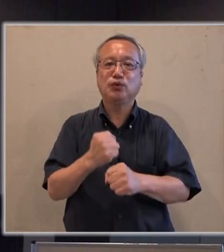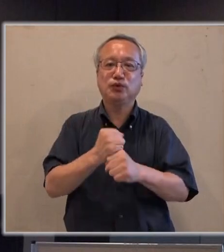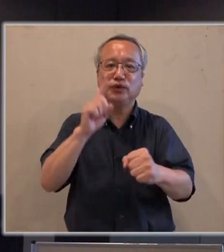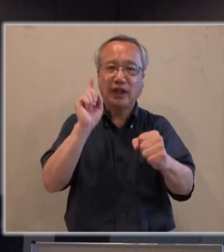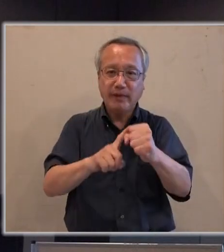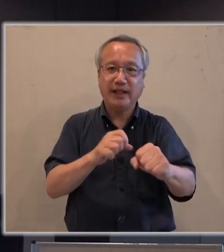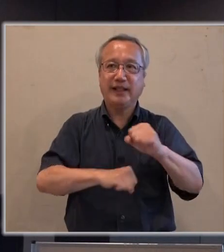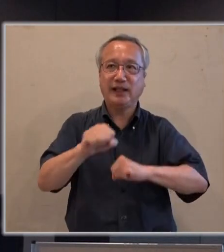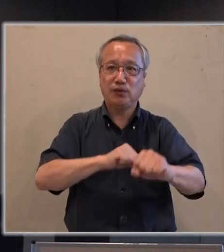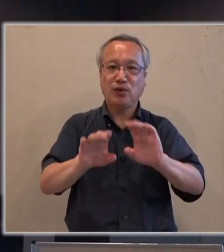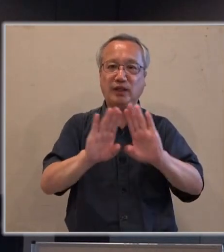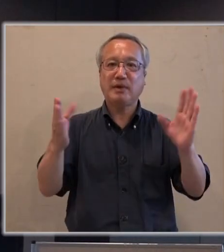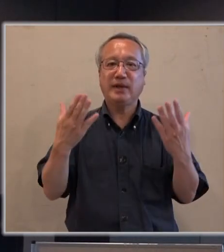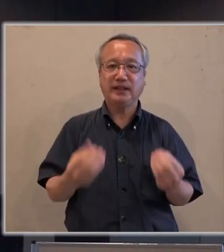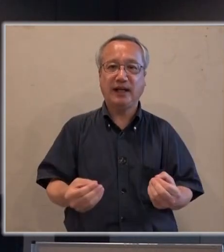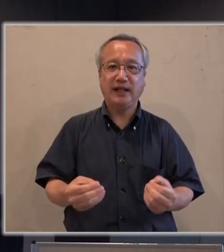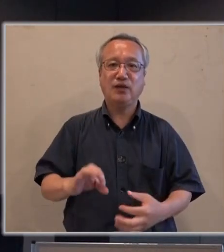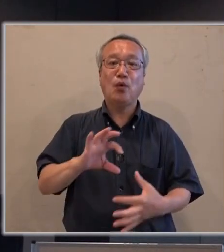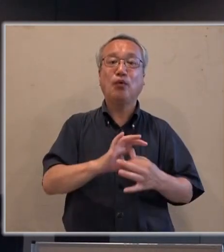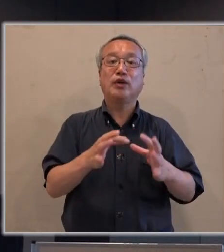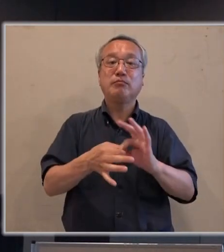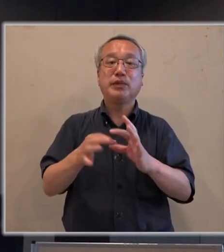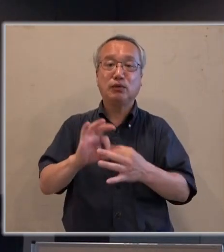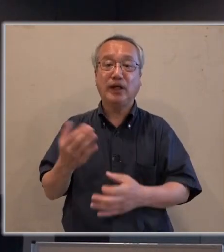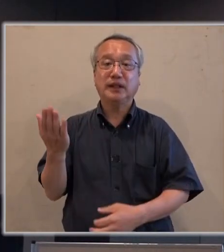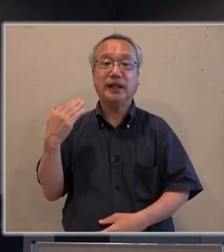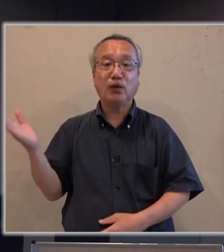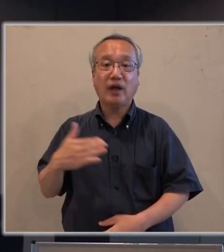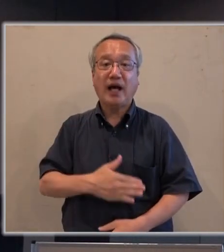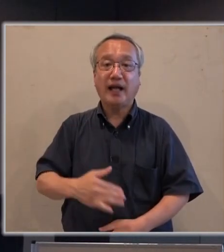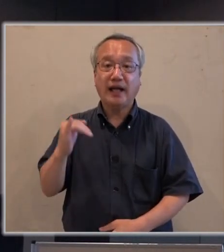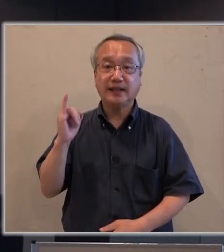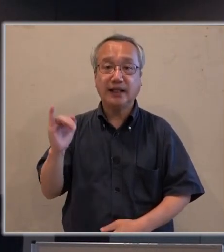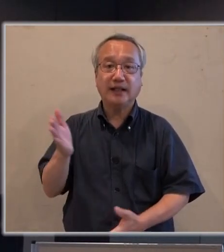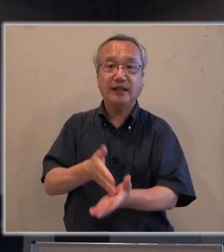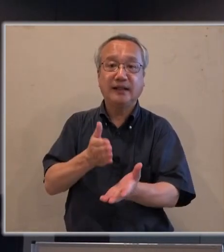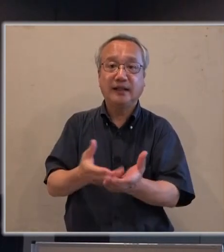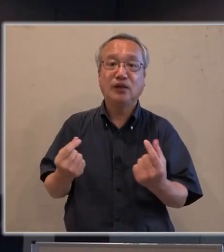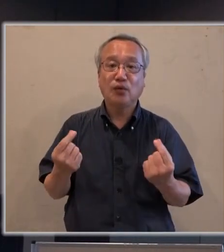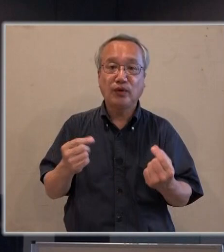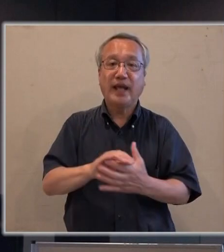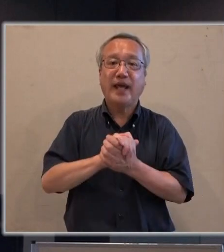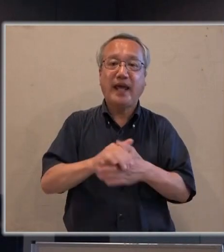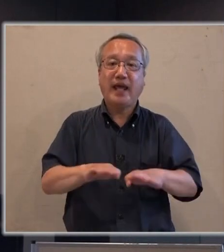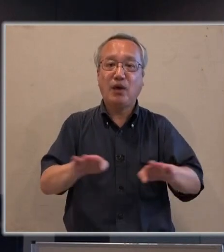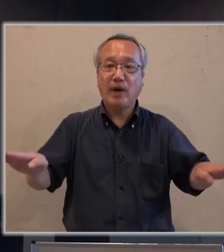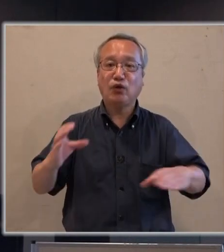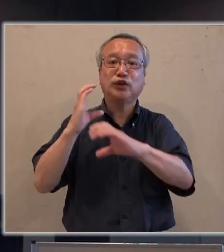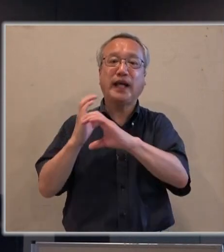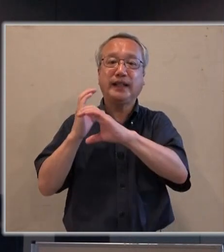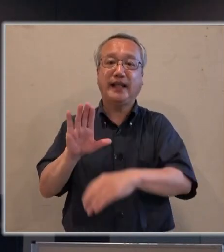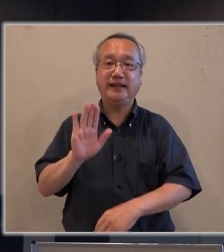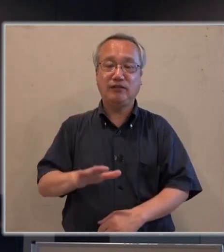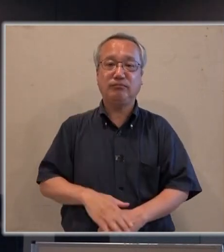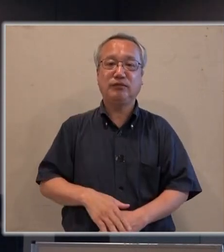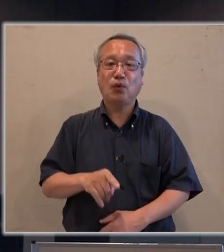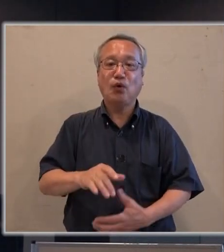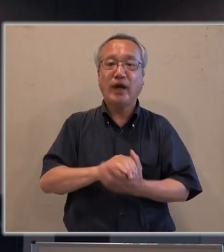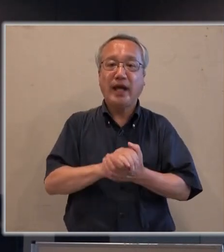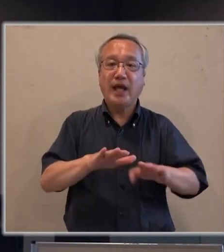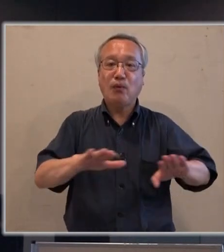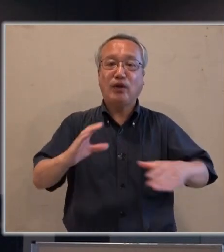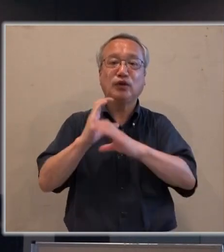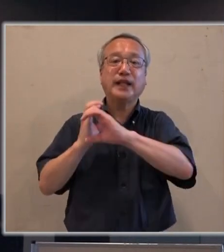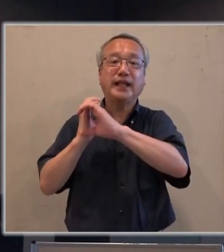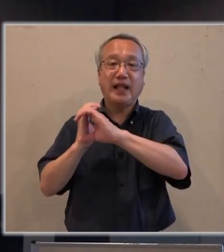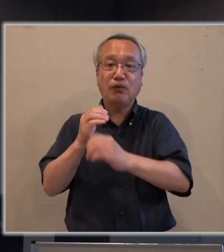ました。オリンピックとは先ほどの原さんからの話にもあったように平和の祭典です。そしてこの平和の祭典はス